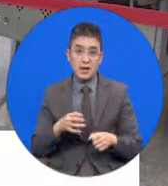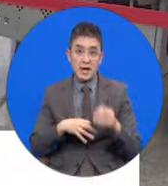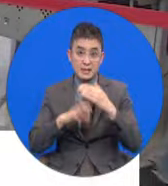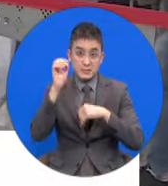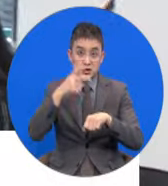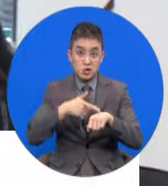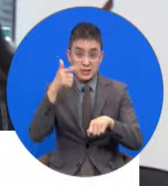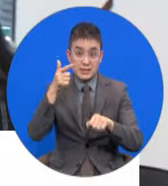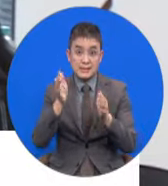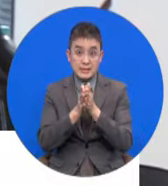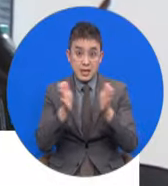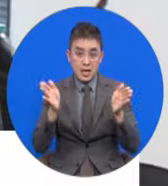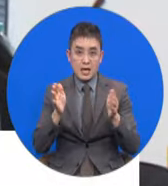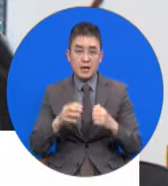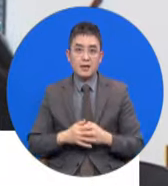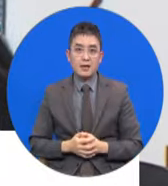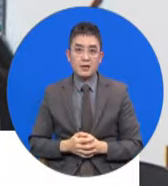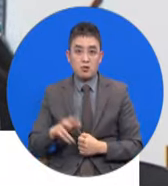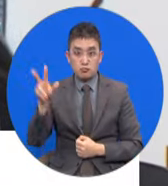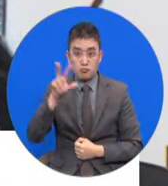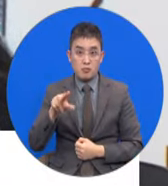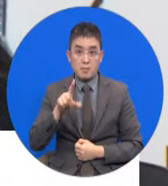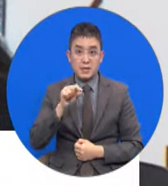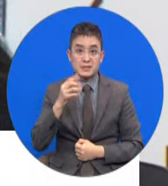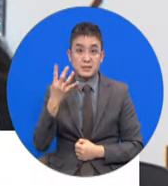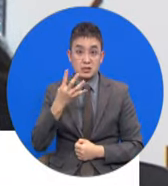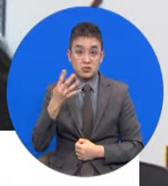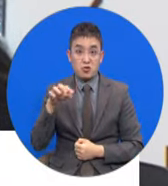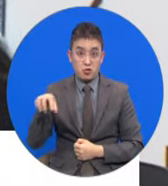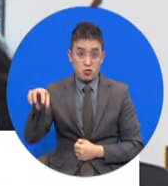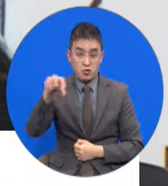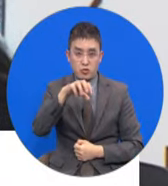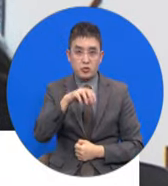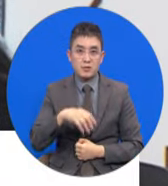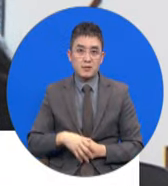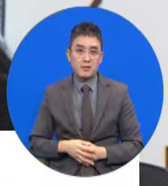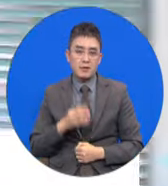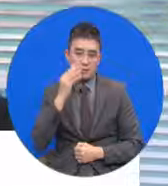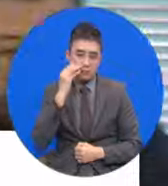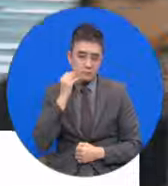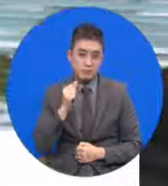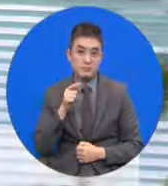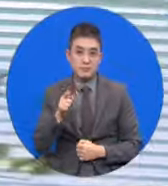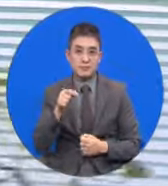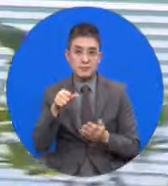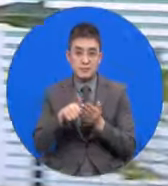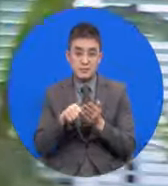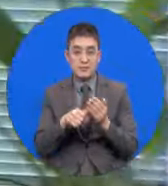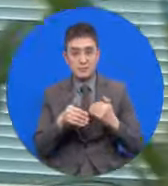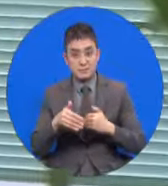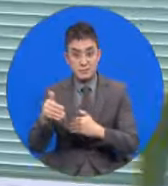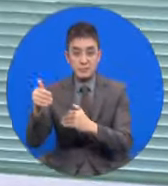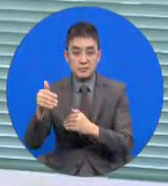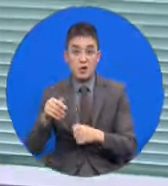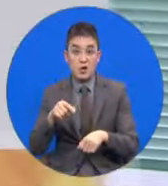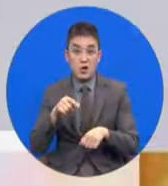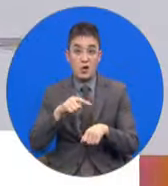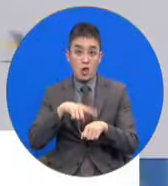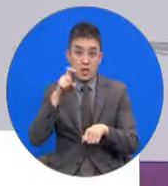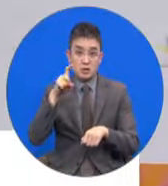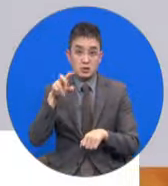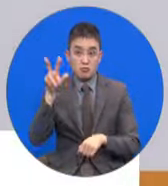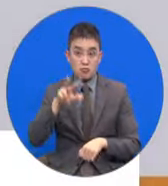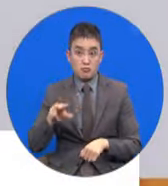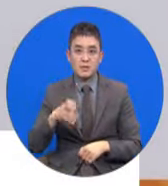시작된 투표는 이곳을 포함한 전국 14,259개 투표소에서 순조롭게 진행되고 있는데요. 11시 기준 전국